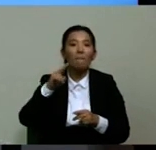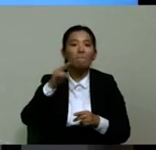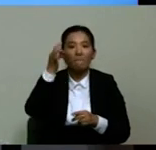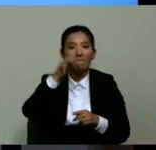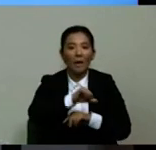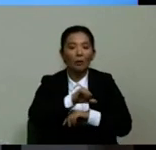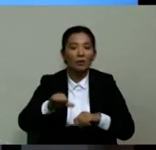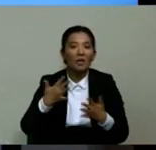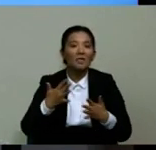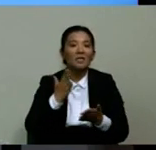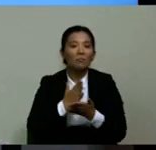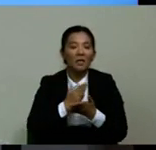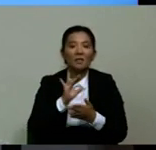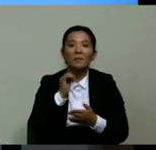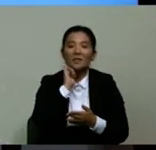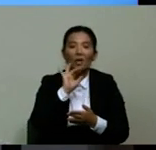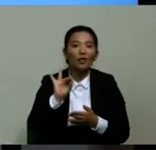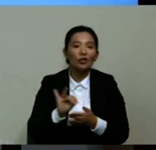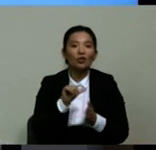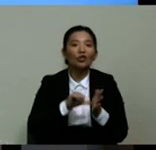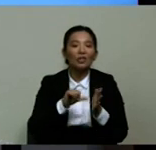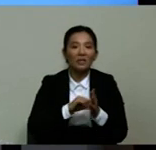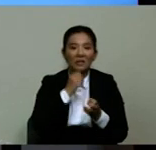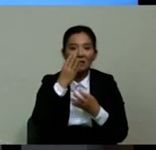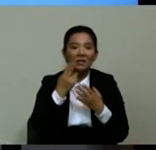если имеется материал из 6 цветов?